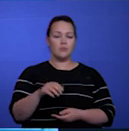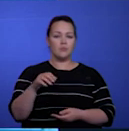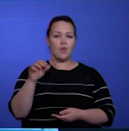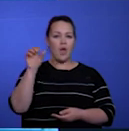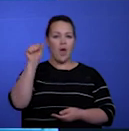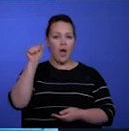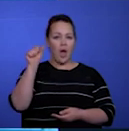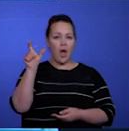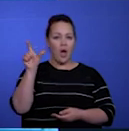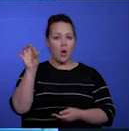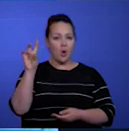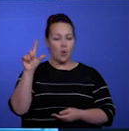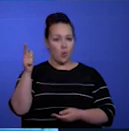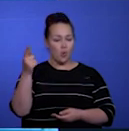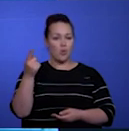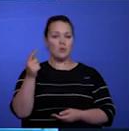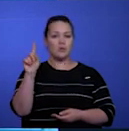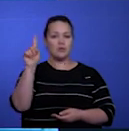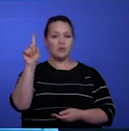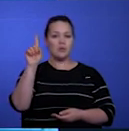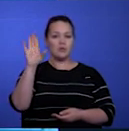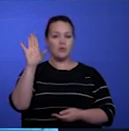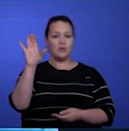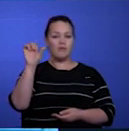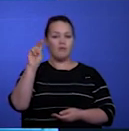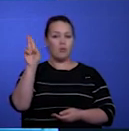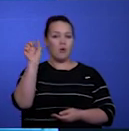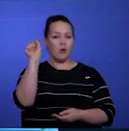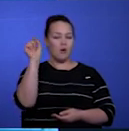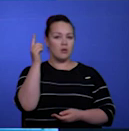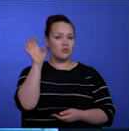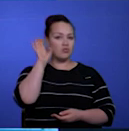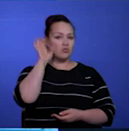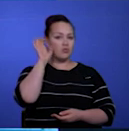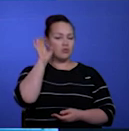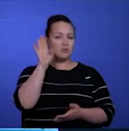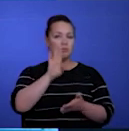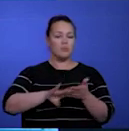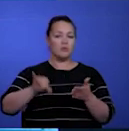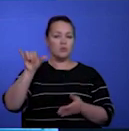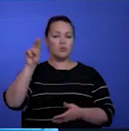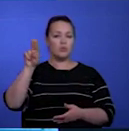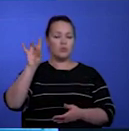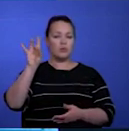говорим мы и слышим звук а это классный безударный звук